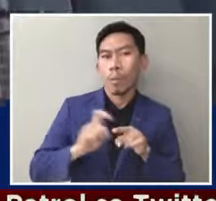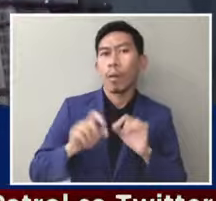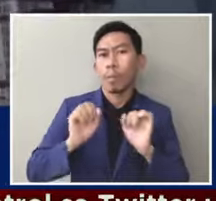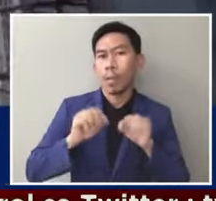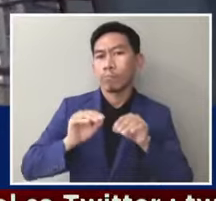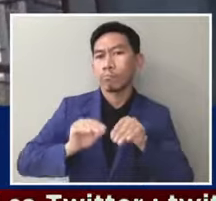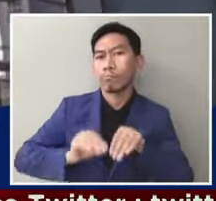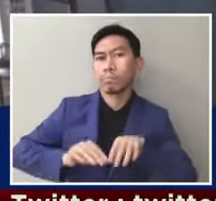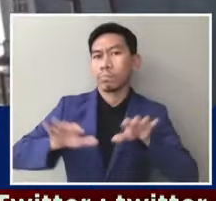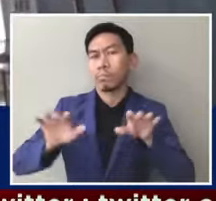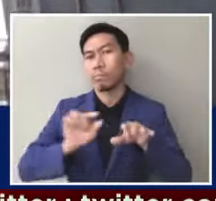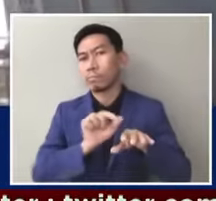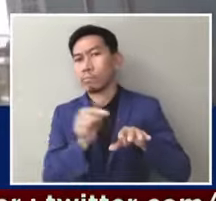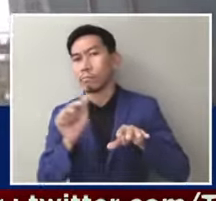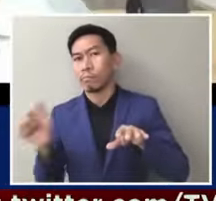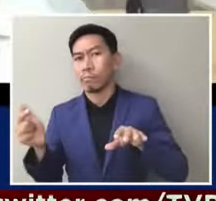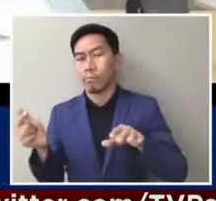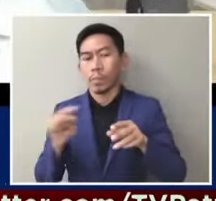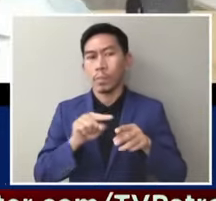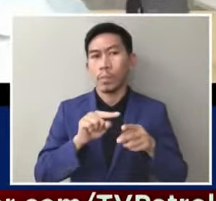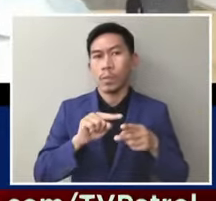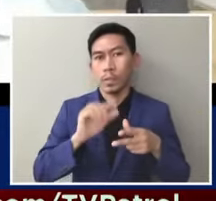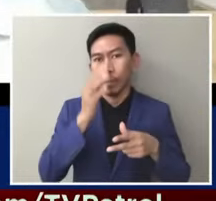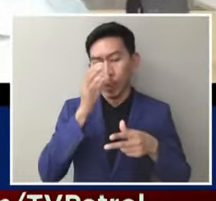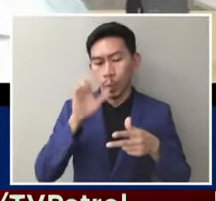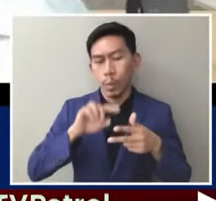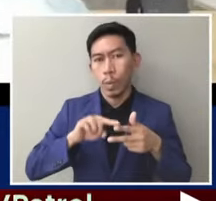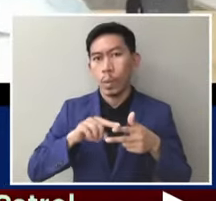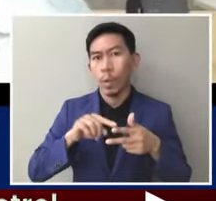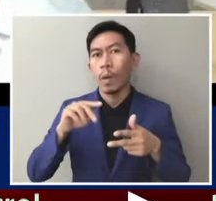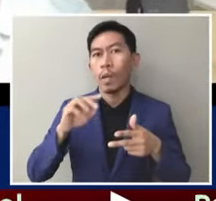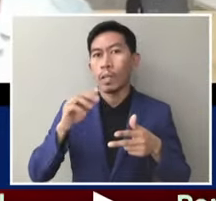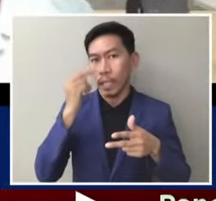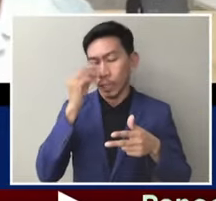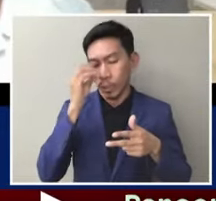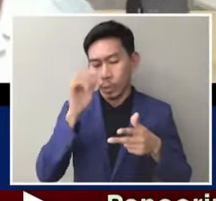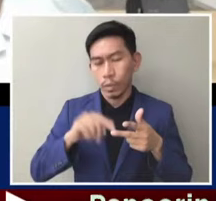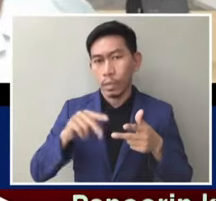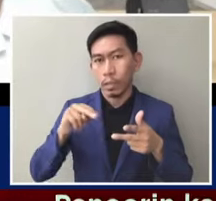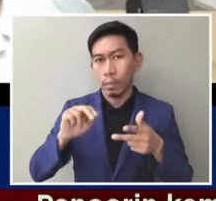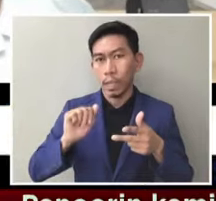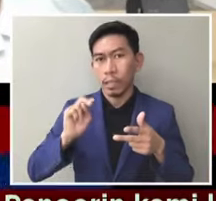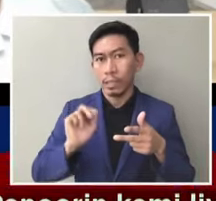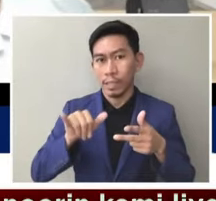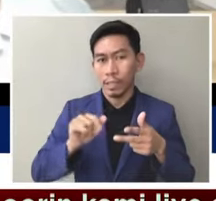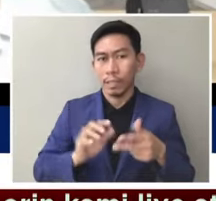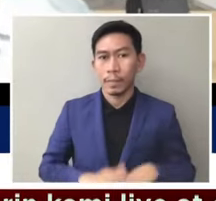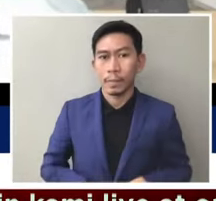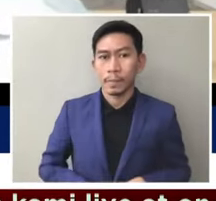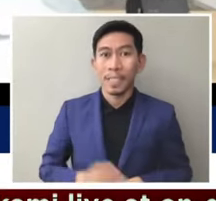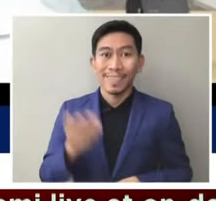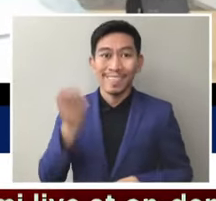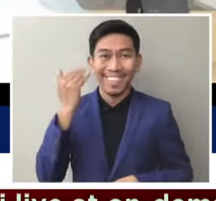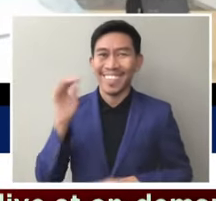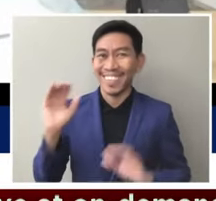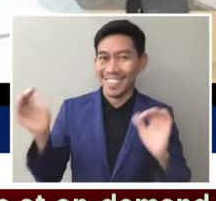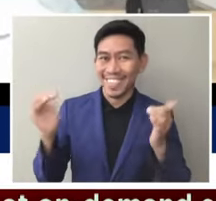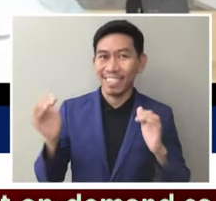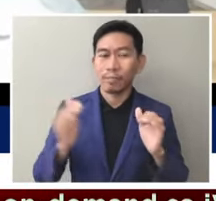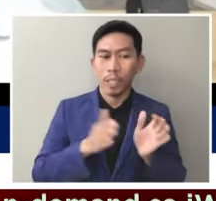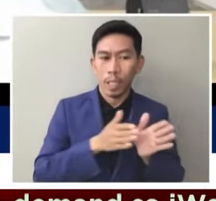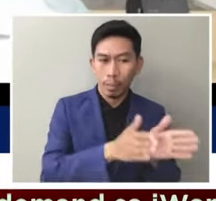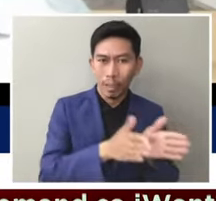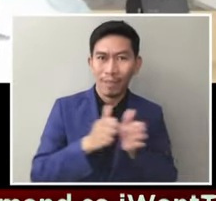Cebu, Negros at Panay. Kumbaga sa kalye, kung dati e two lane lang, ngayon medyo malaki-laki na siya, nasa four